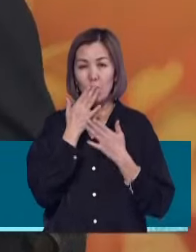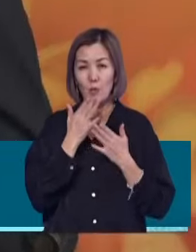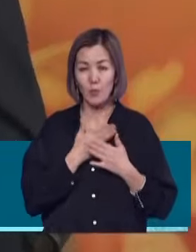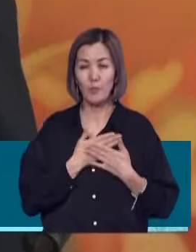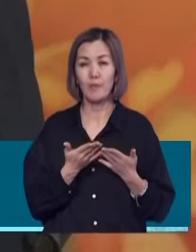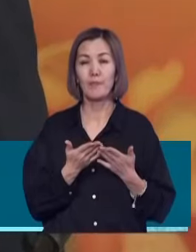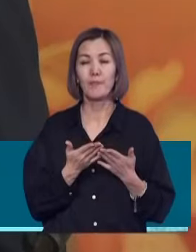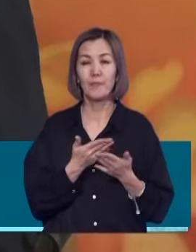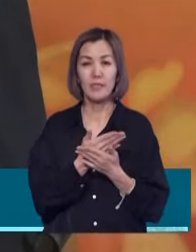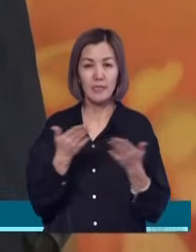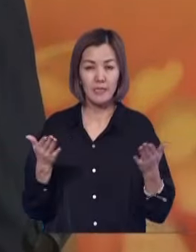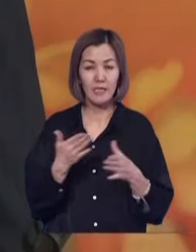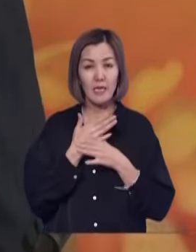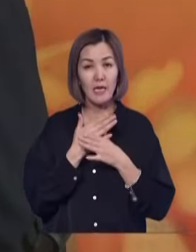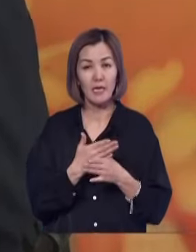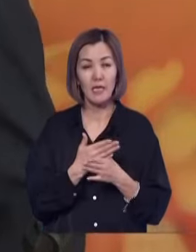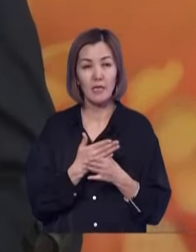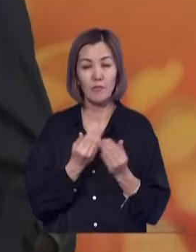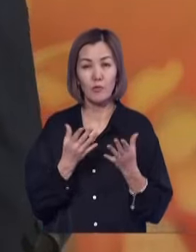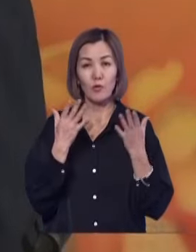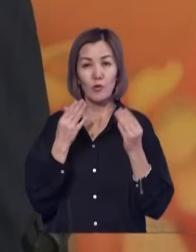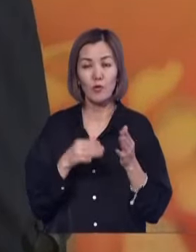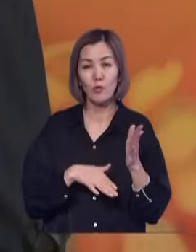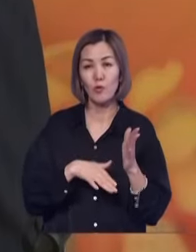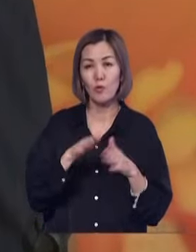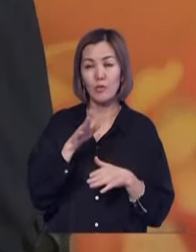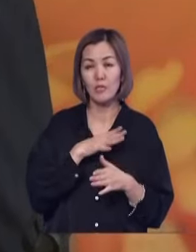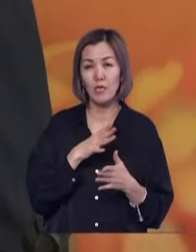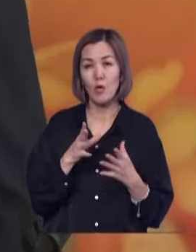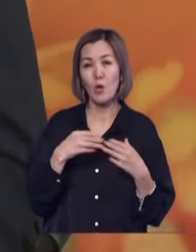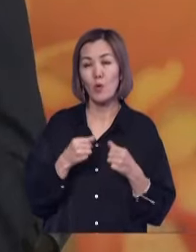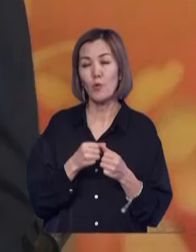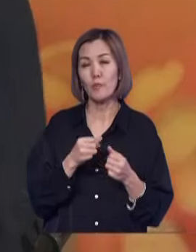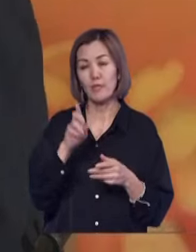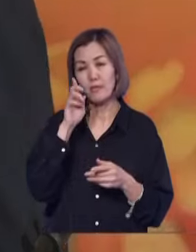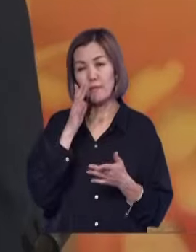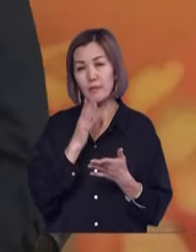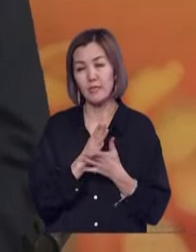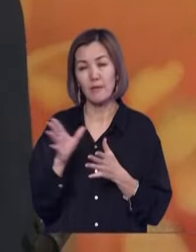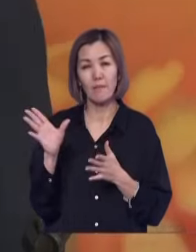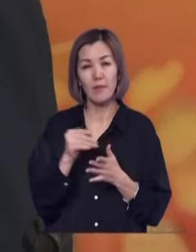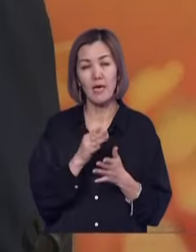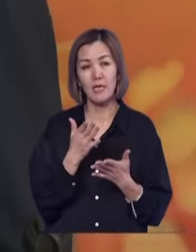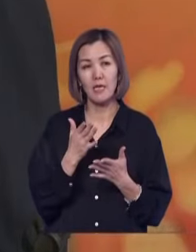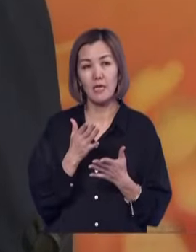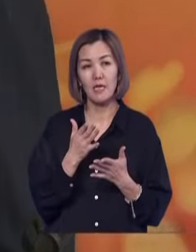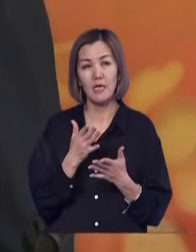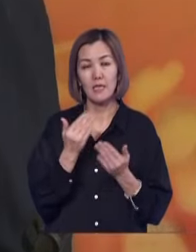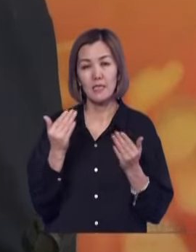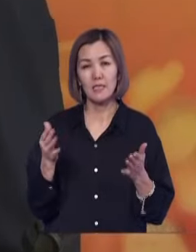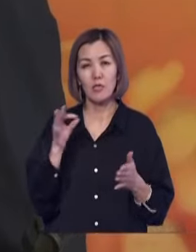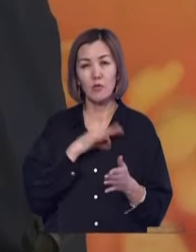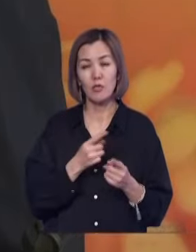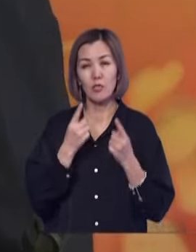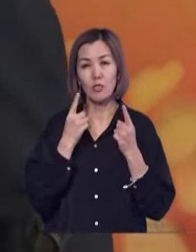көреміз. Біз сіздердің арқаларыңызда осы күнге жеттік. Елімізде, отбасымызда болып жатқан жақсылықтың бәріне сіздердің қосқан үлестеріңіз